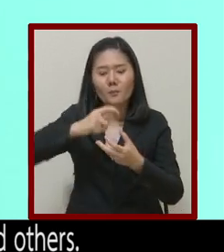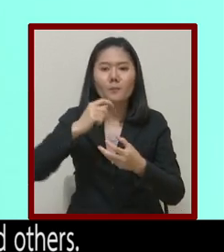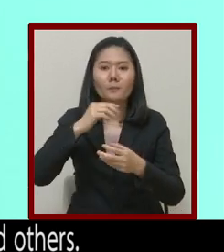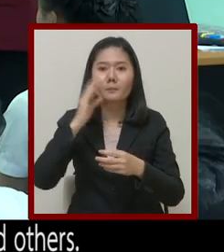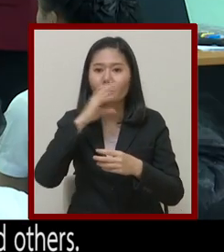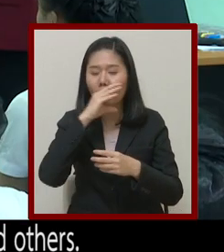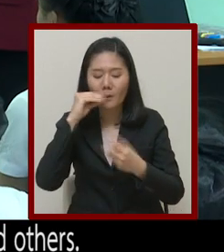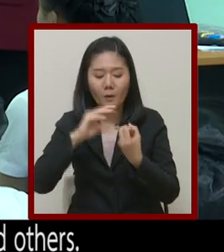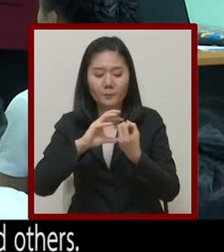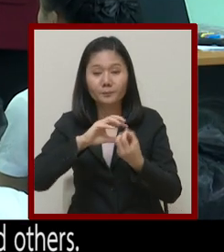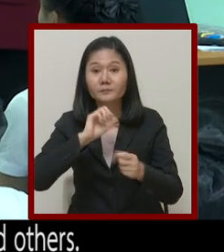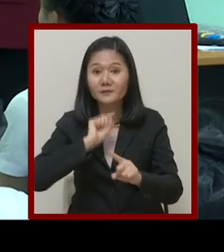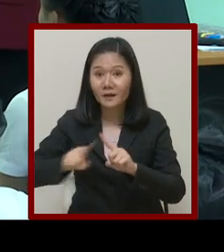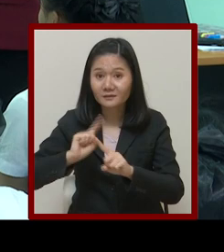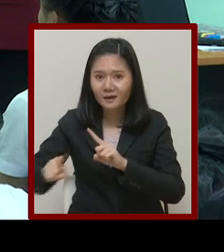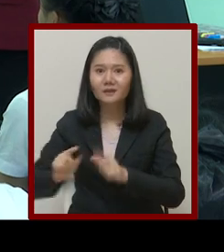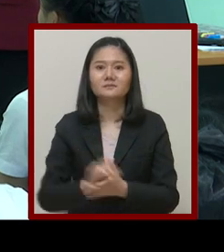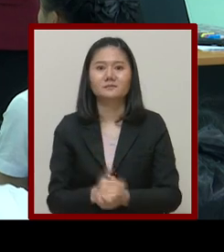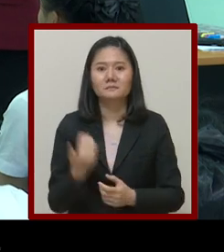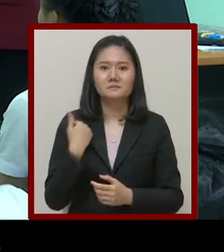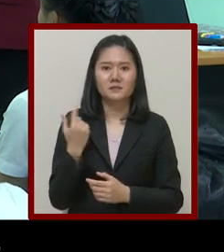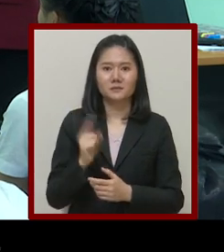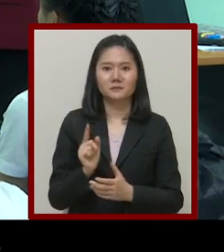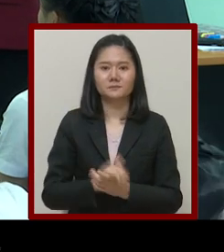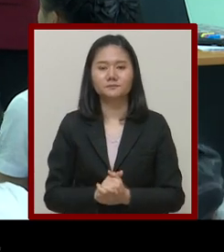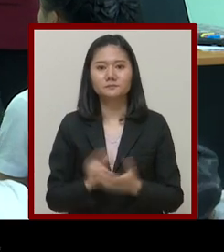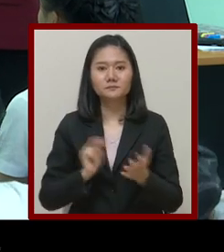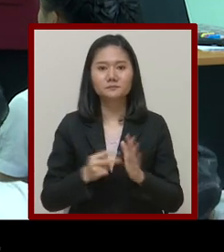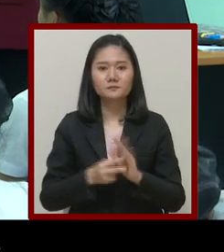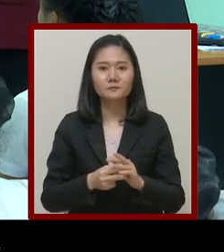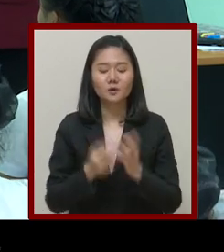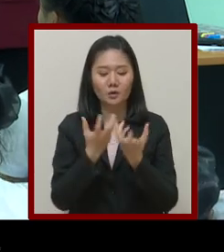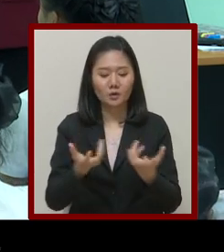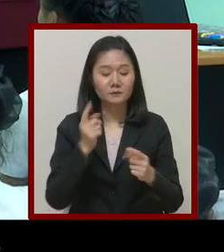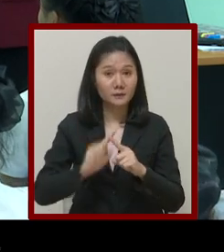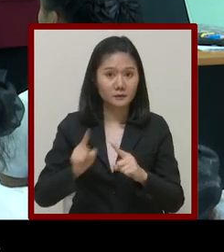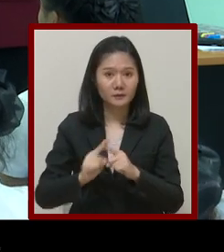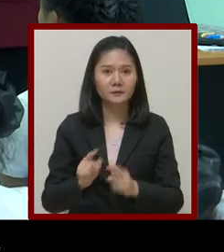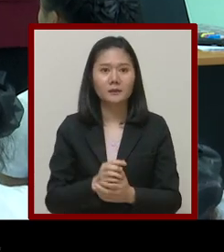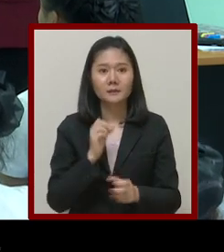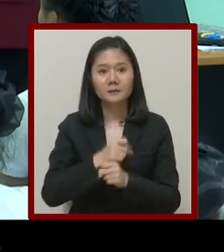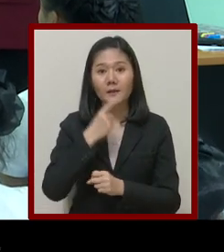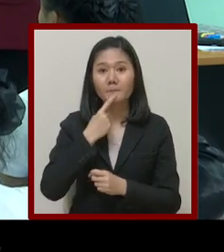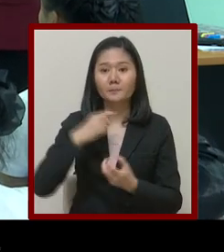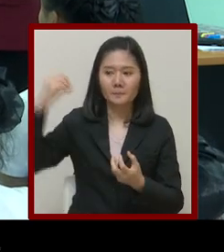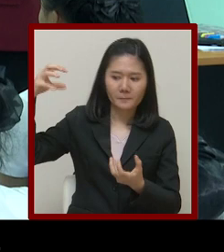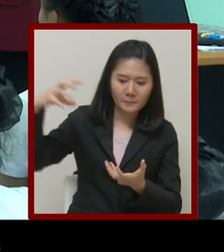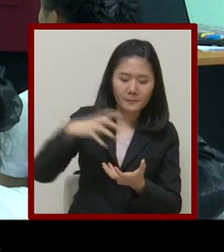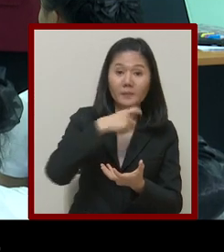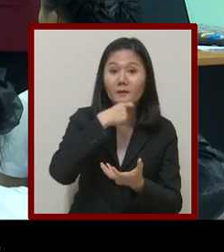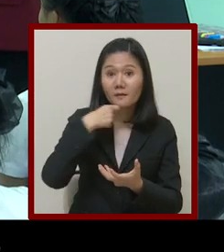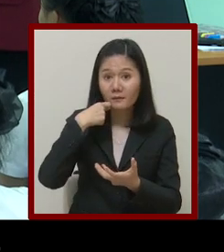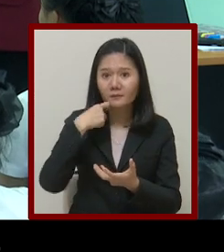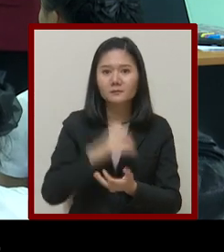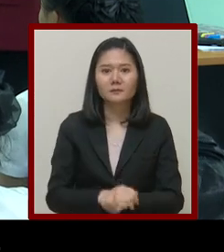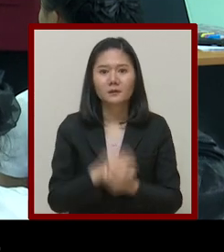เสี้ยนผีและอื่นๆเนี่ยนั่นหมายถึงว่าวัตถุดิบพวกนี้เนี่ยจะต้องนำไปตากแห้งไว้ก่อนแล้วใช่